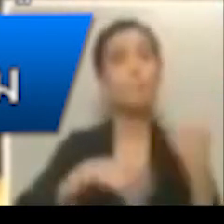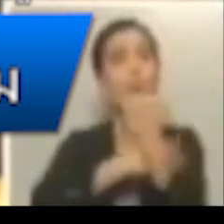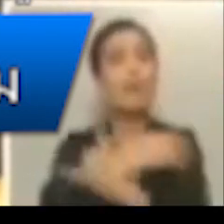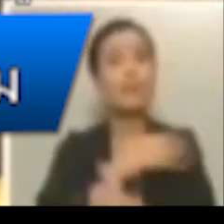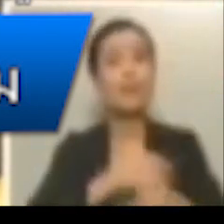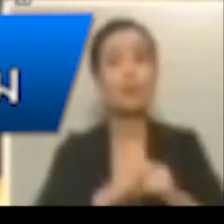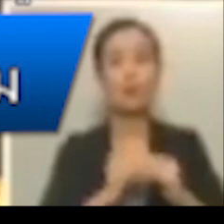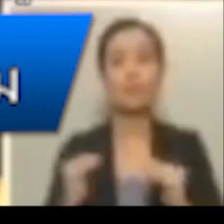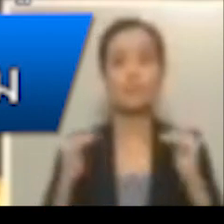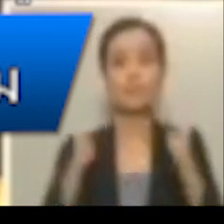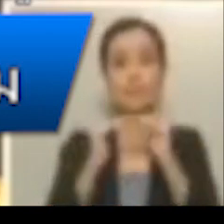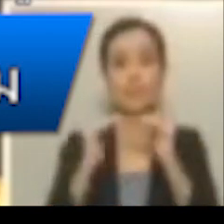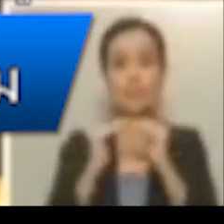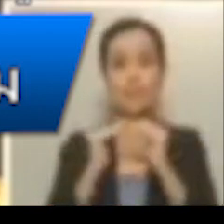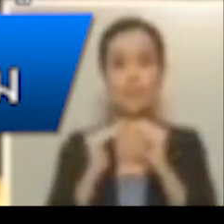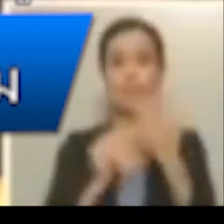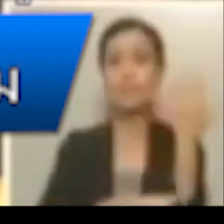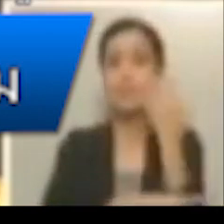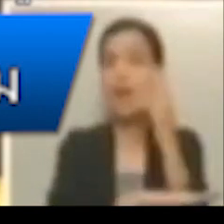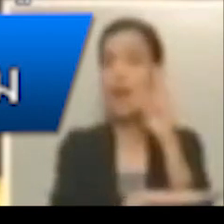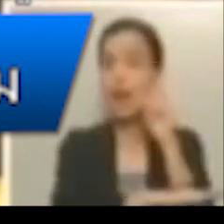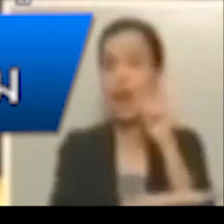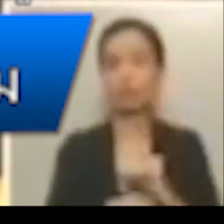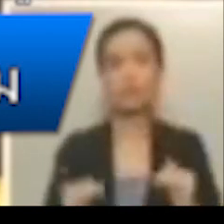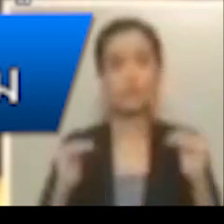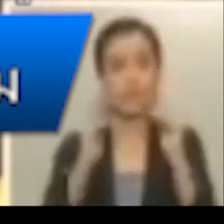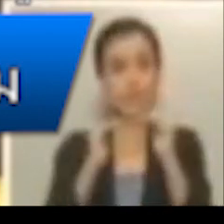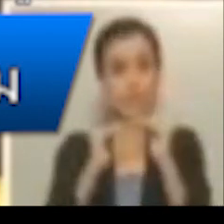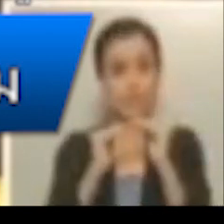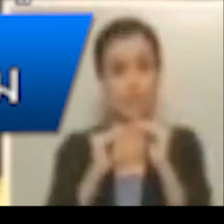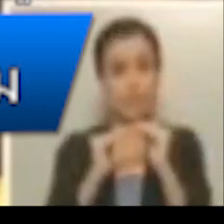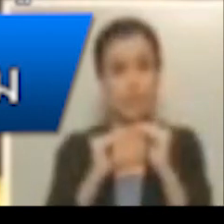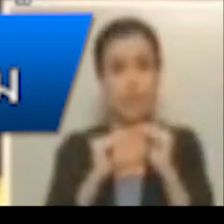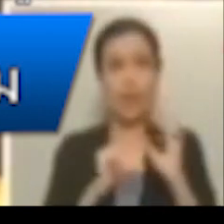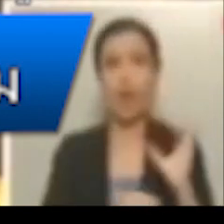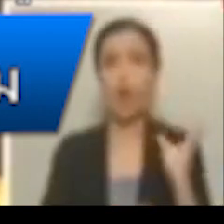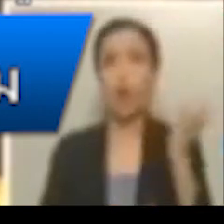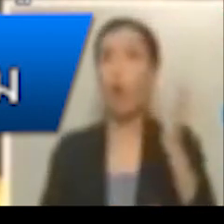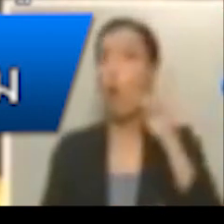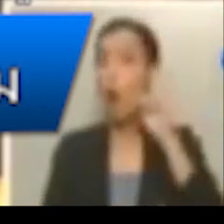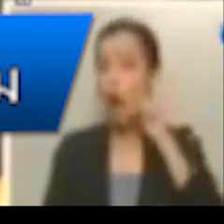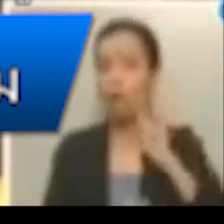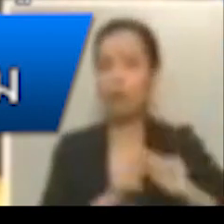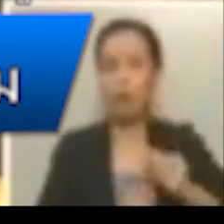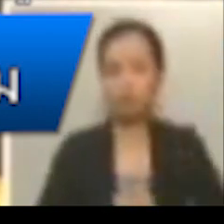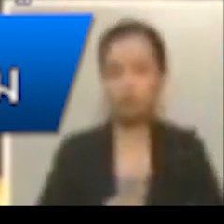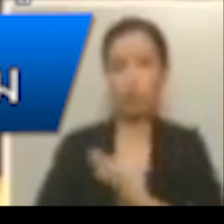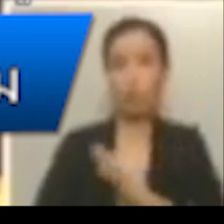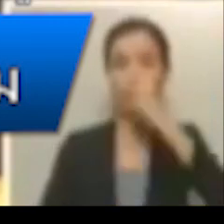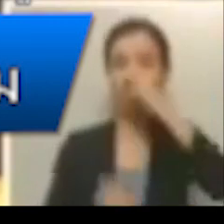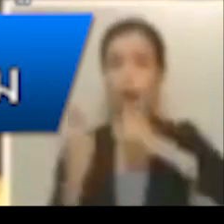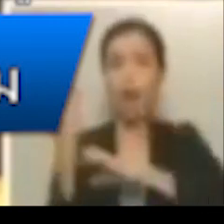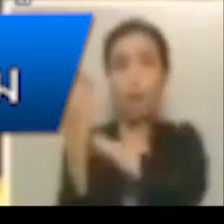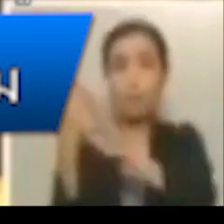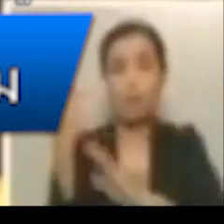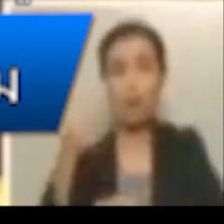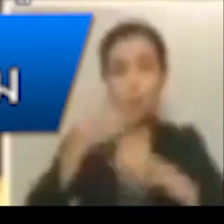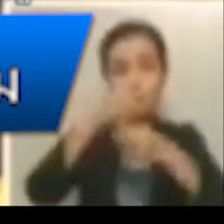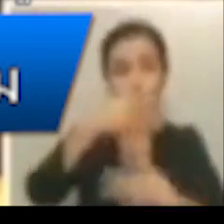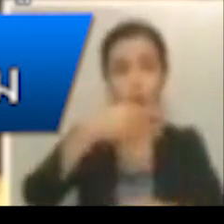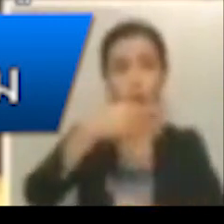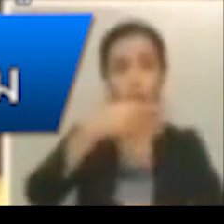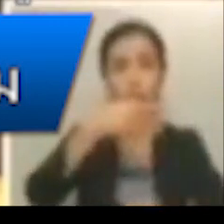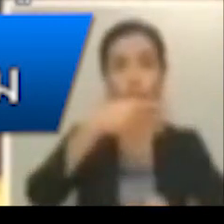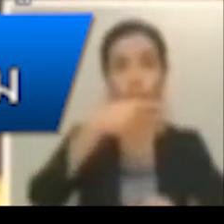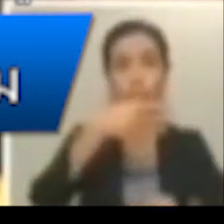ด้านสิทธิเสรีภาพสื่อได้จัดอันดับสิทธิเสรีภาพสื่อของโลกนะคะและเป็นที่น่าตกใจประเทศไทยอยู่อันดับ136